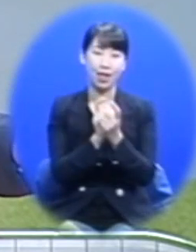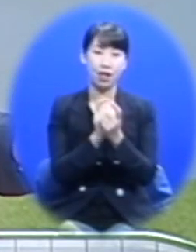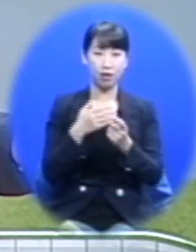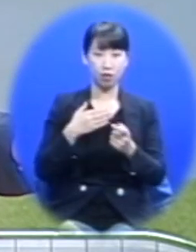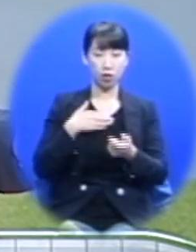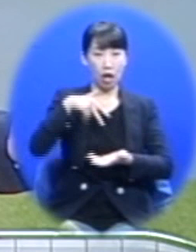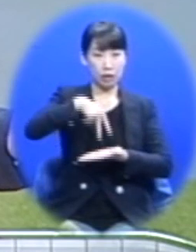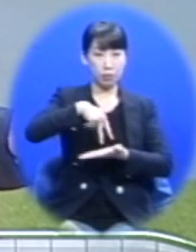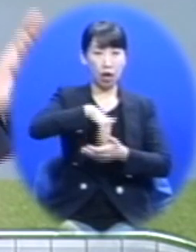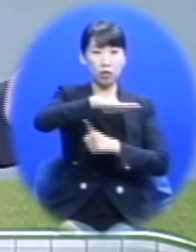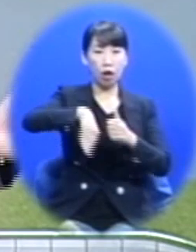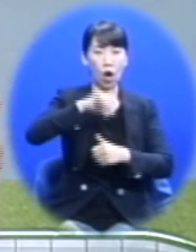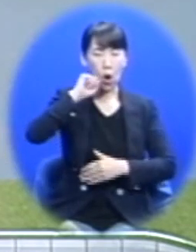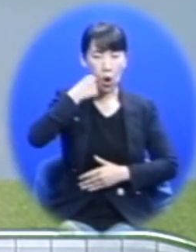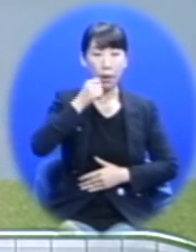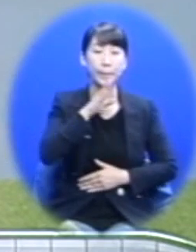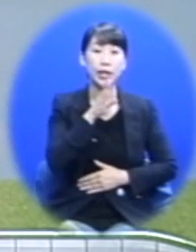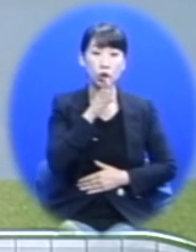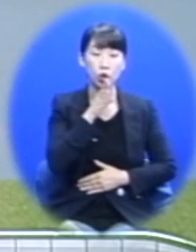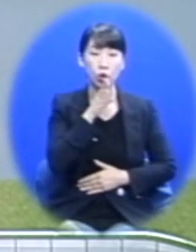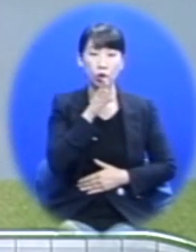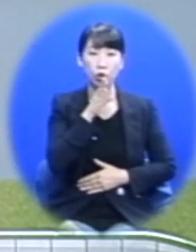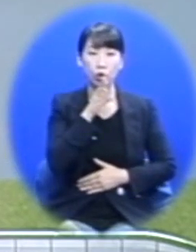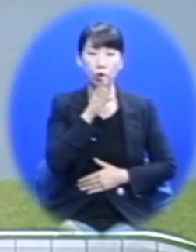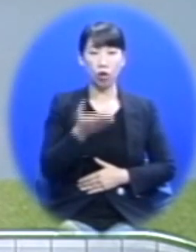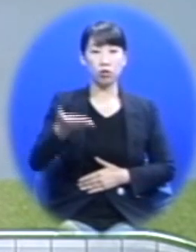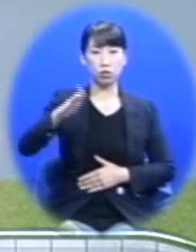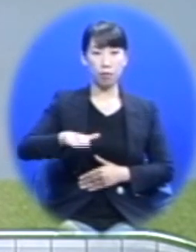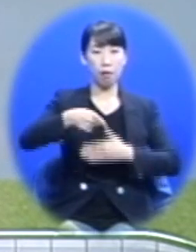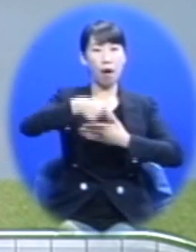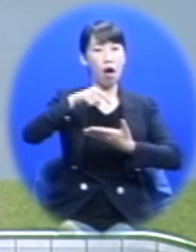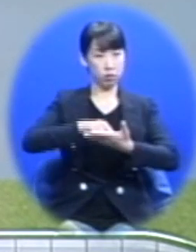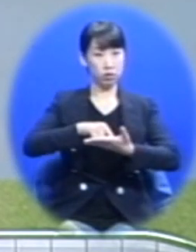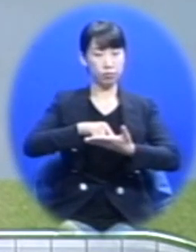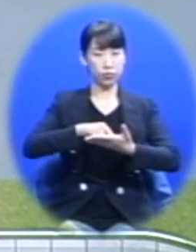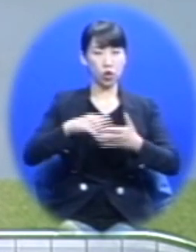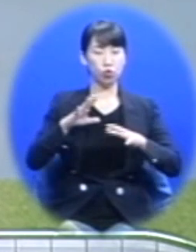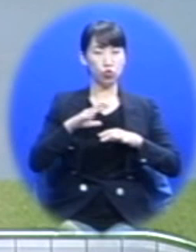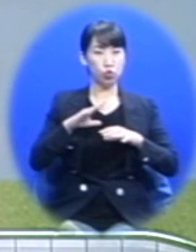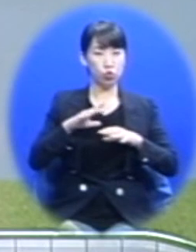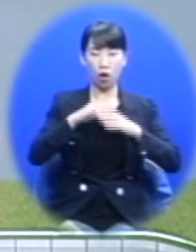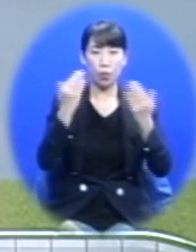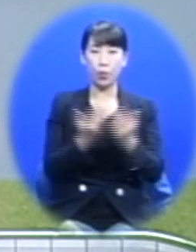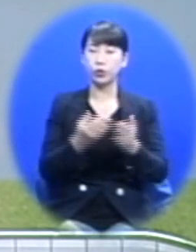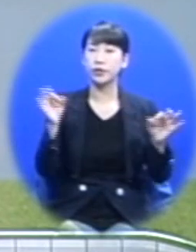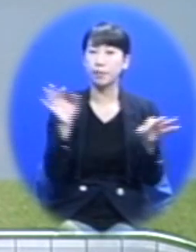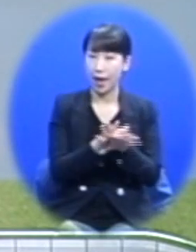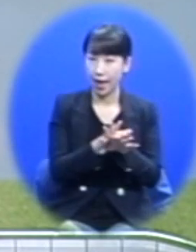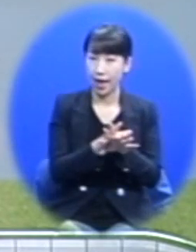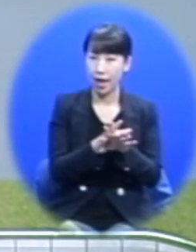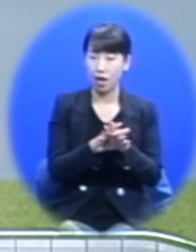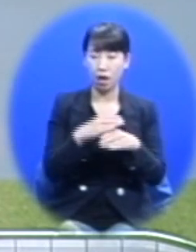어려워요. 지금 피난길에 있습니다. 그런데 다윗의 마음에 두려움이 사라지고